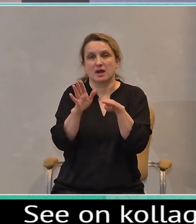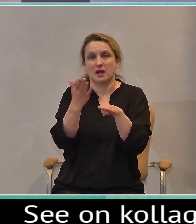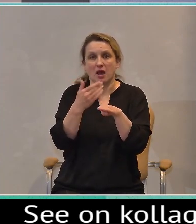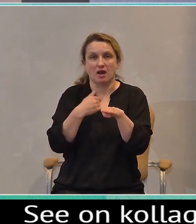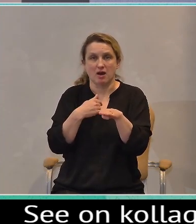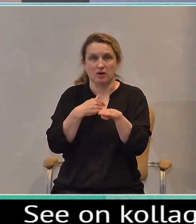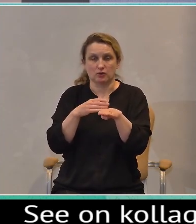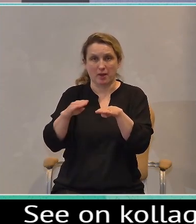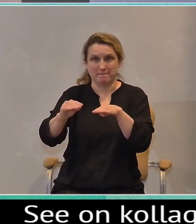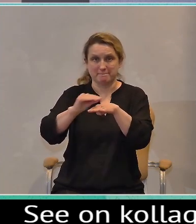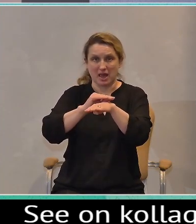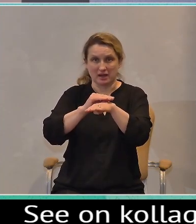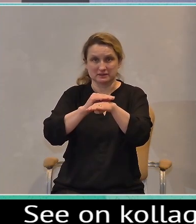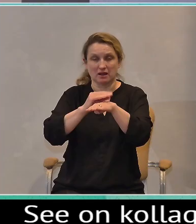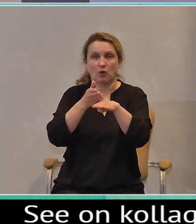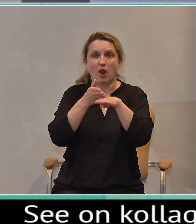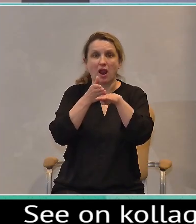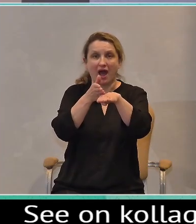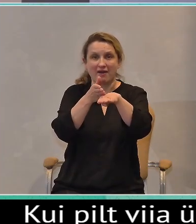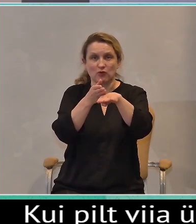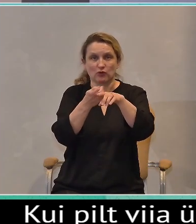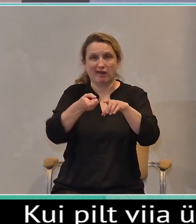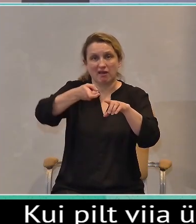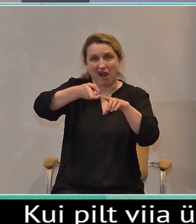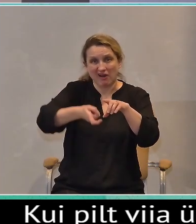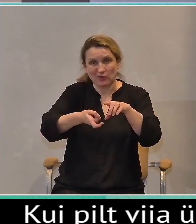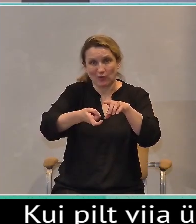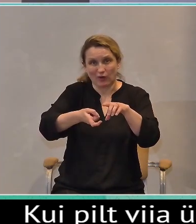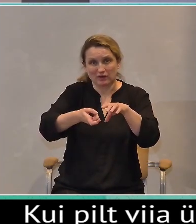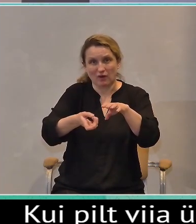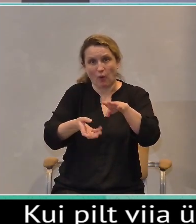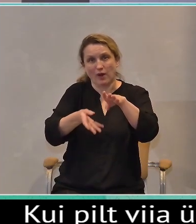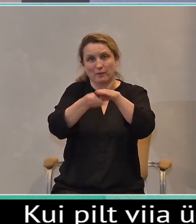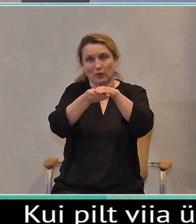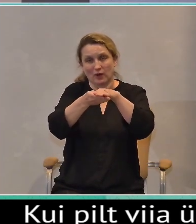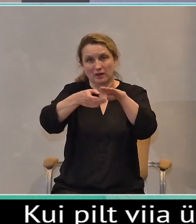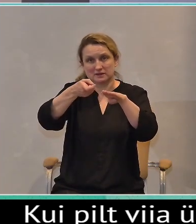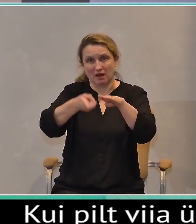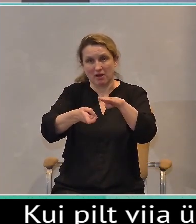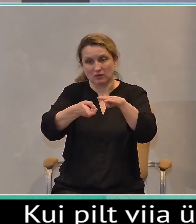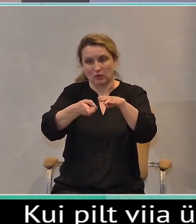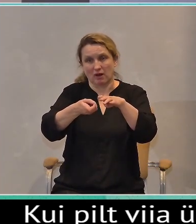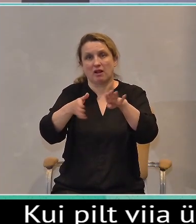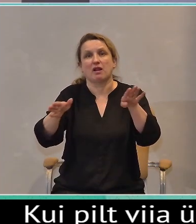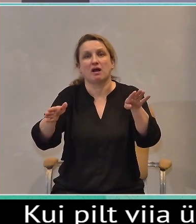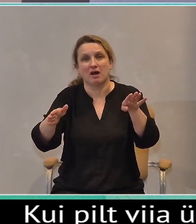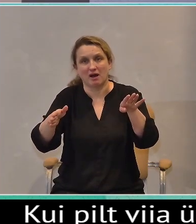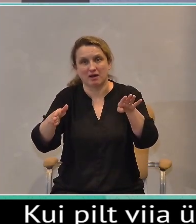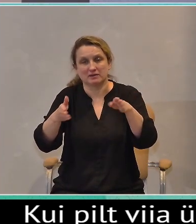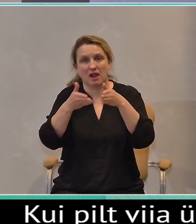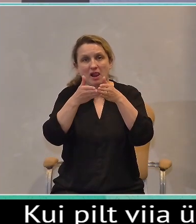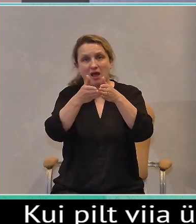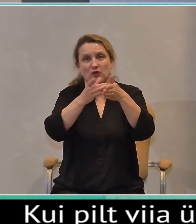pealisnahk ja ankur hoiab seda maismaa küljes, et kui nüüd see ankur katkeb, siis laevukene triivib